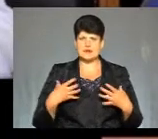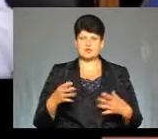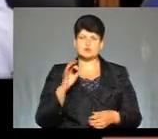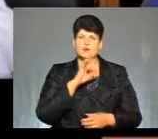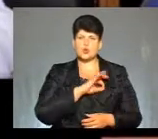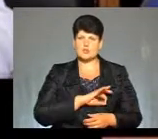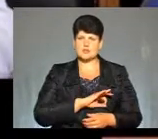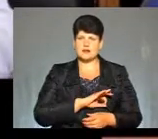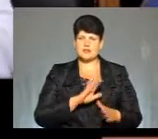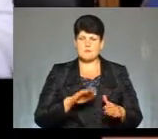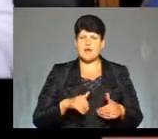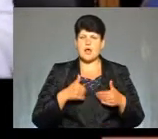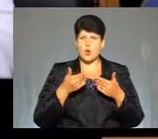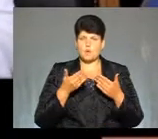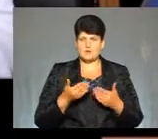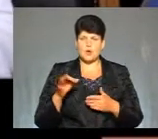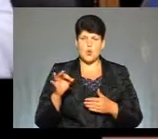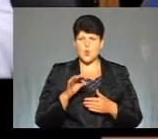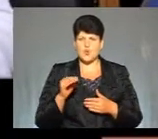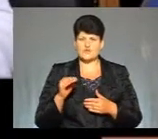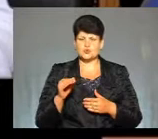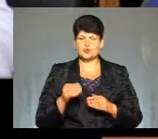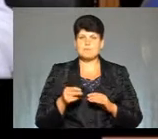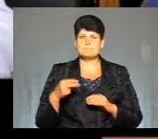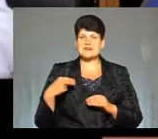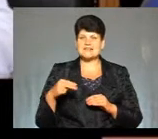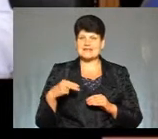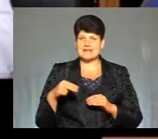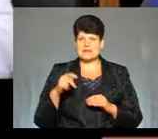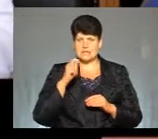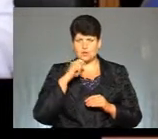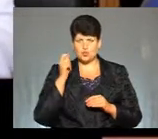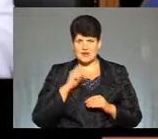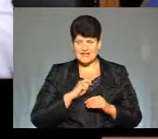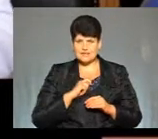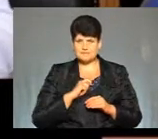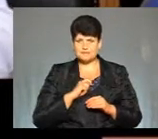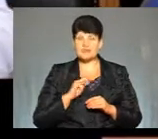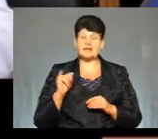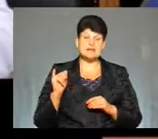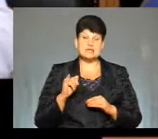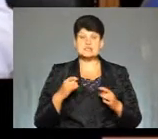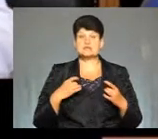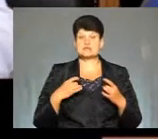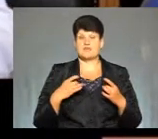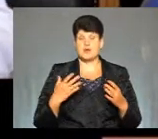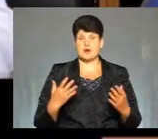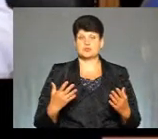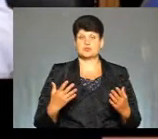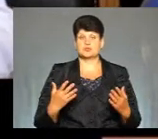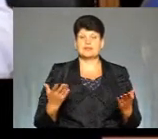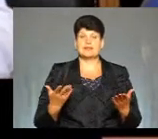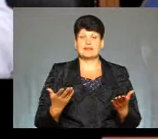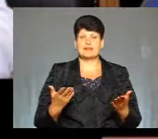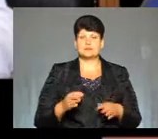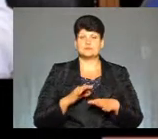використанням рекомендацій Офісу Президента України і свято, де